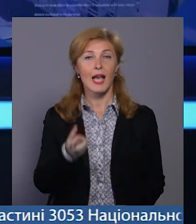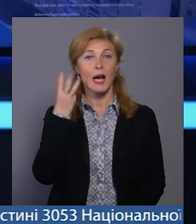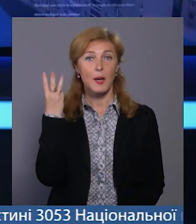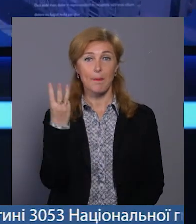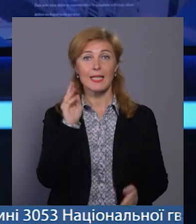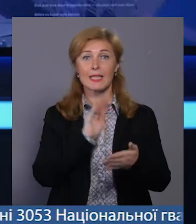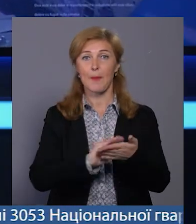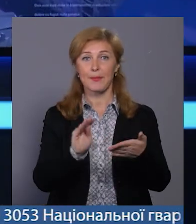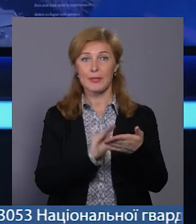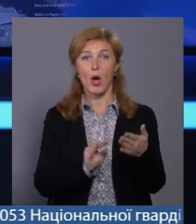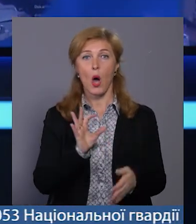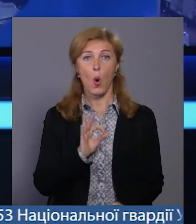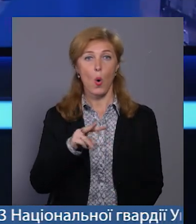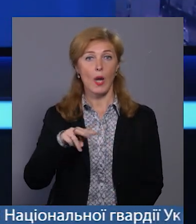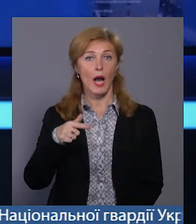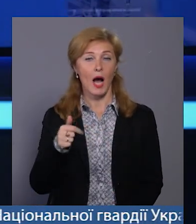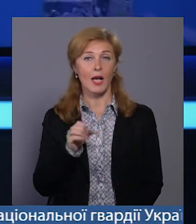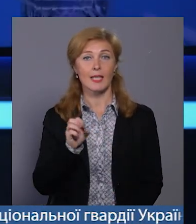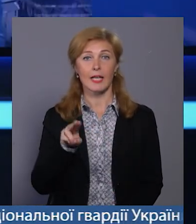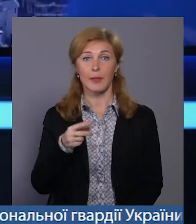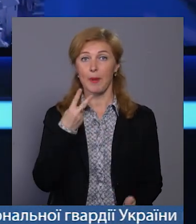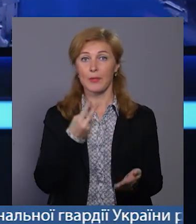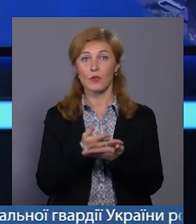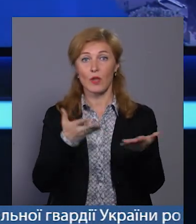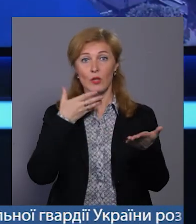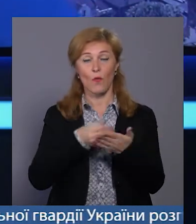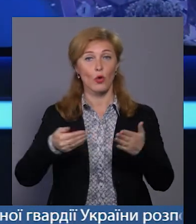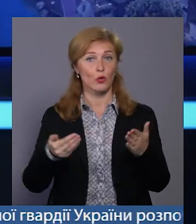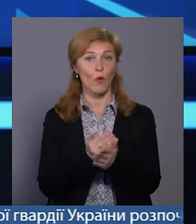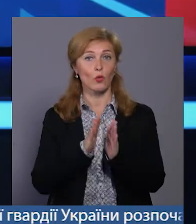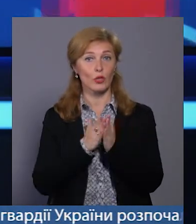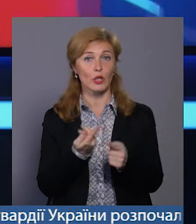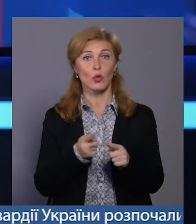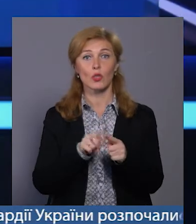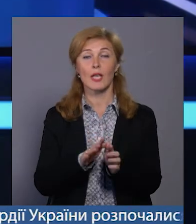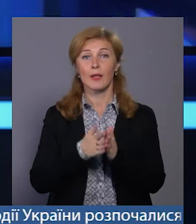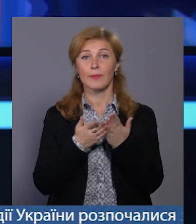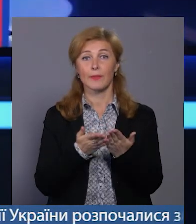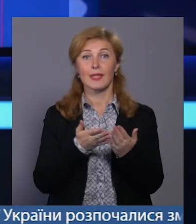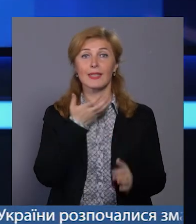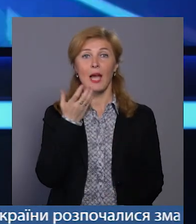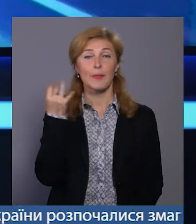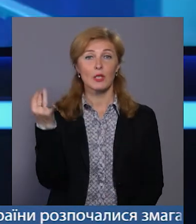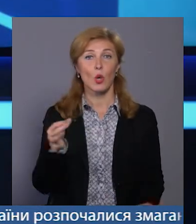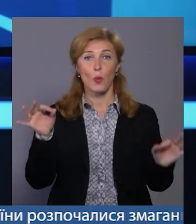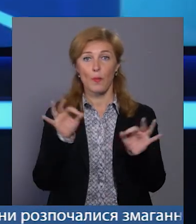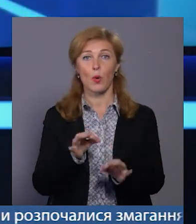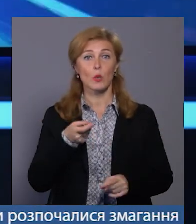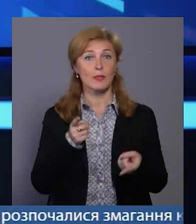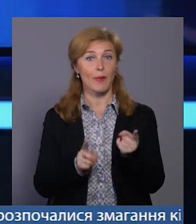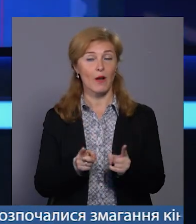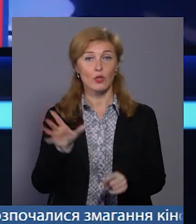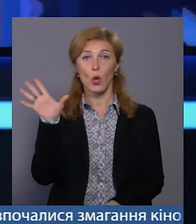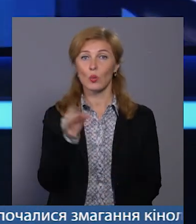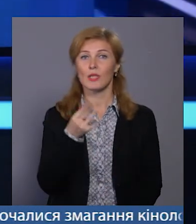Хмельницька письменниця Ольга Саліпа презентувала свою нову книжку. Це збірка оповідань «Теплі історії про справжнє».